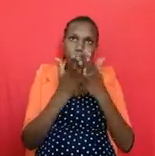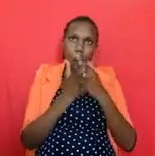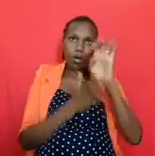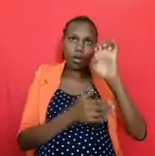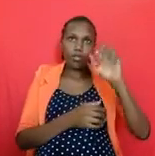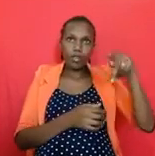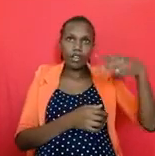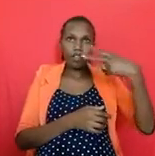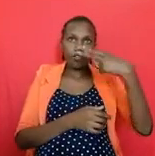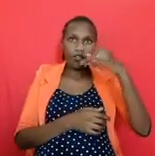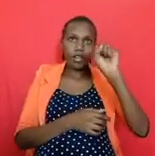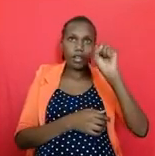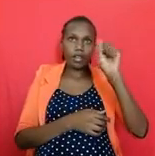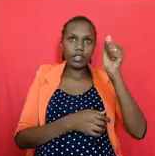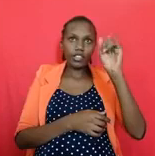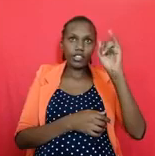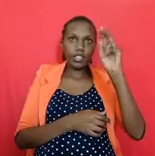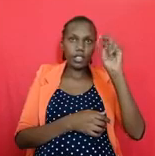wa kana